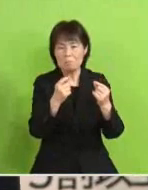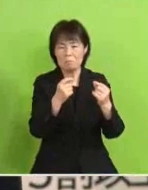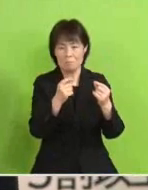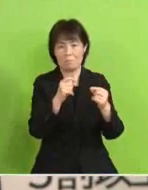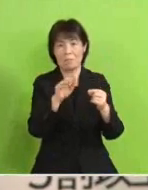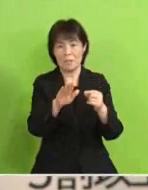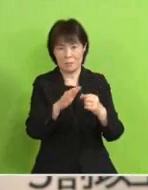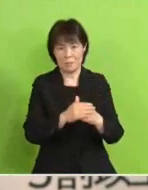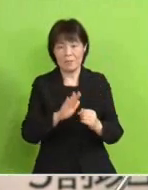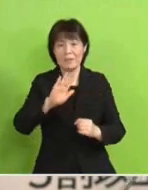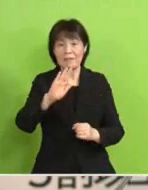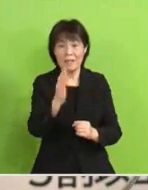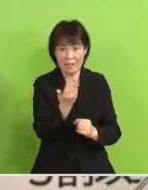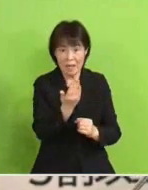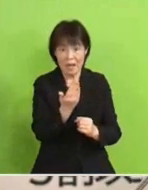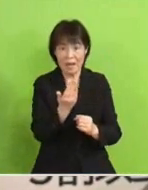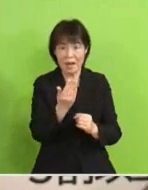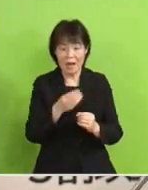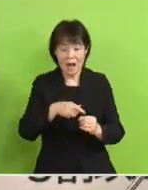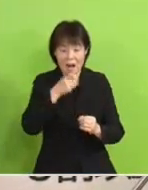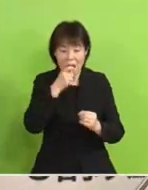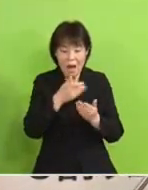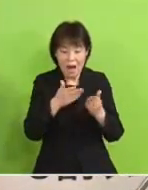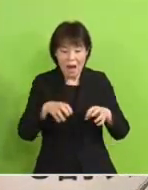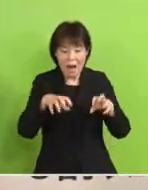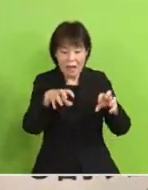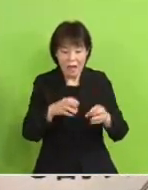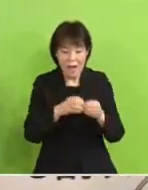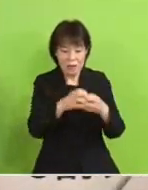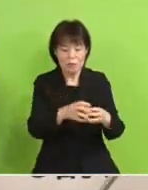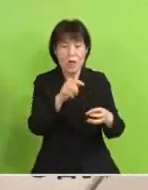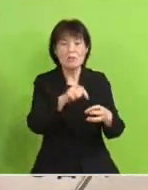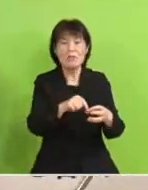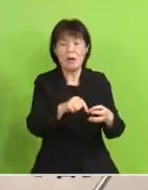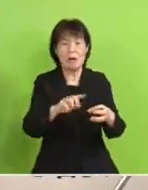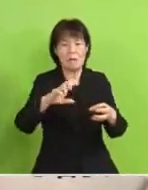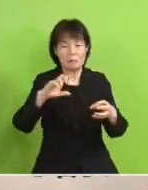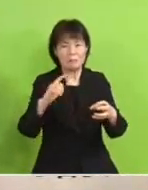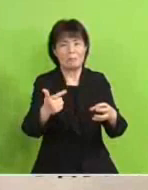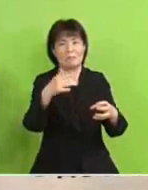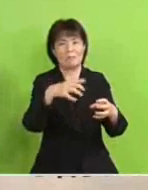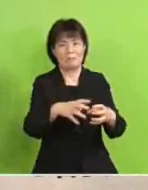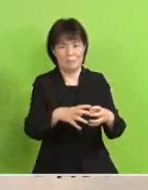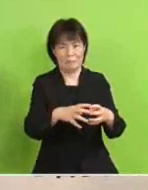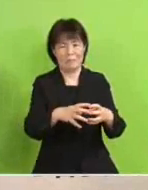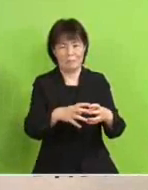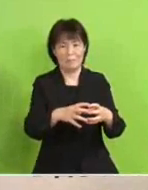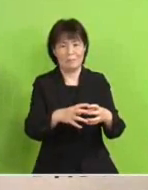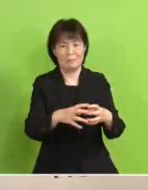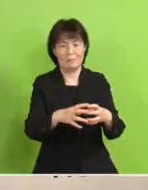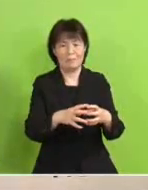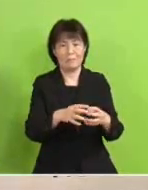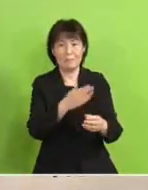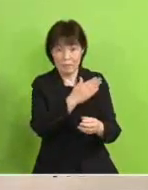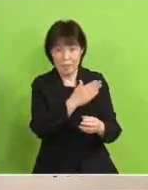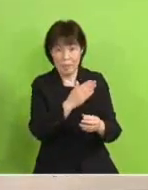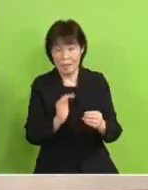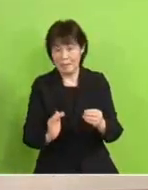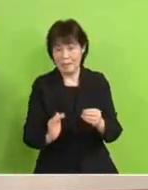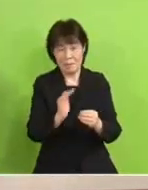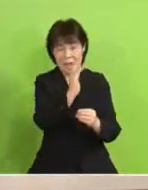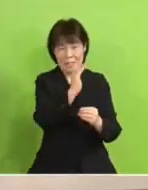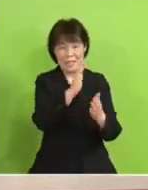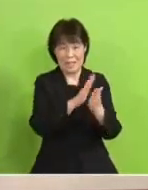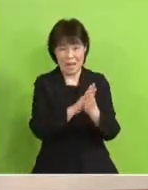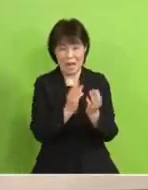見えます。ただこの繁華街クラスターの規模は桁違いでありますから、ここでボーンと出